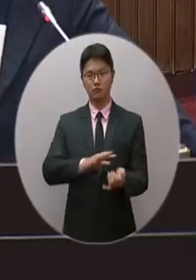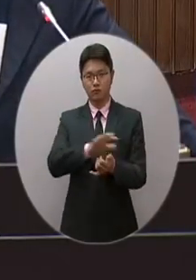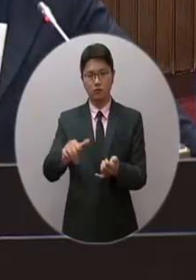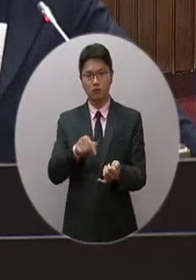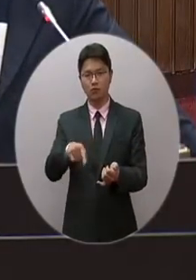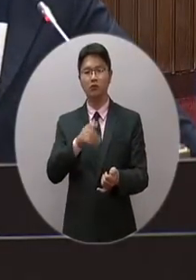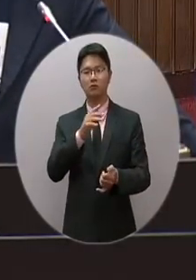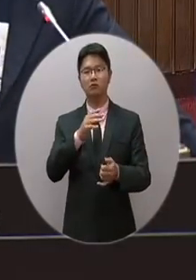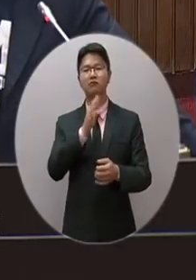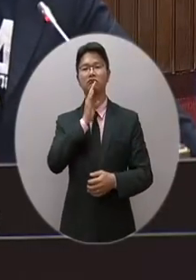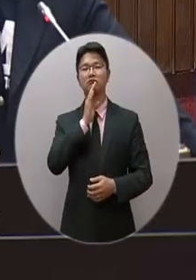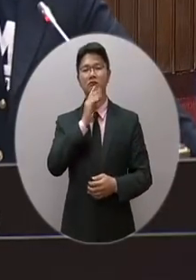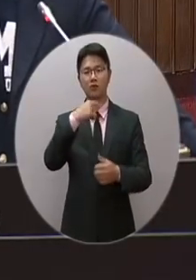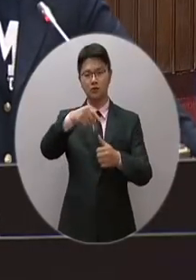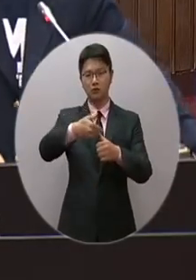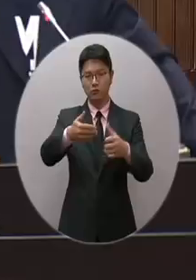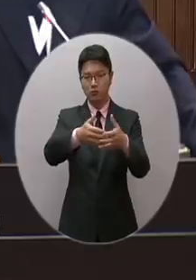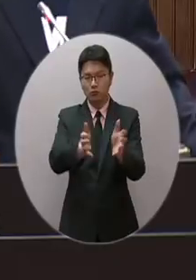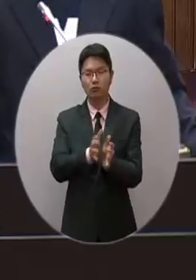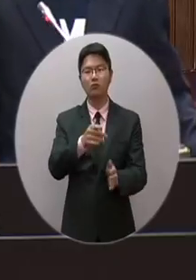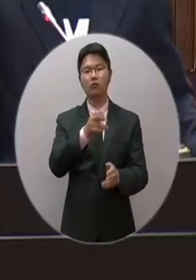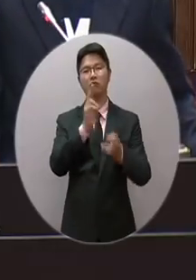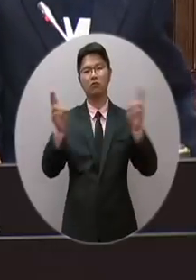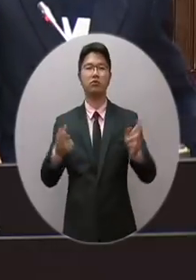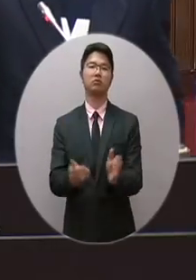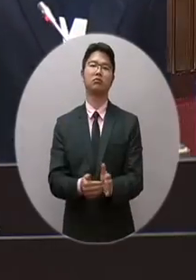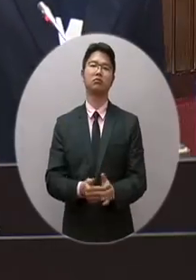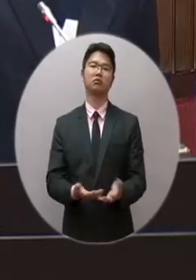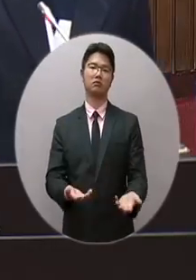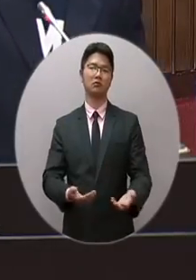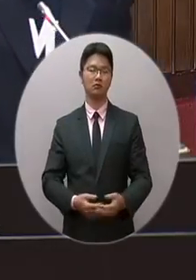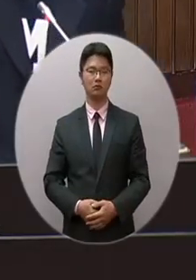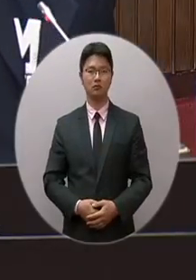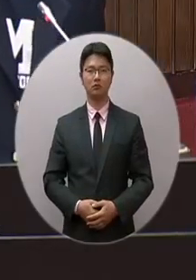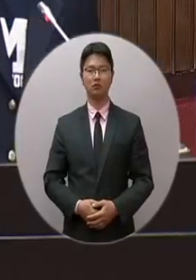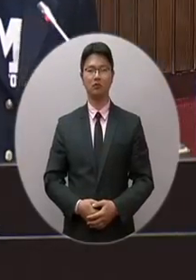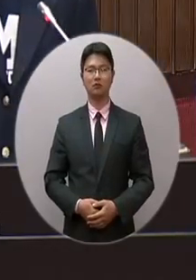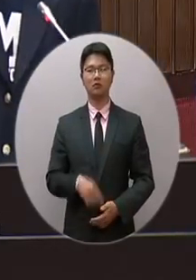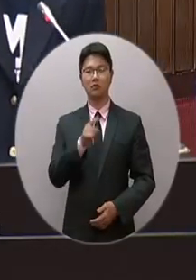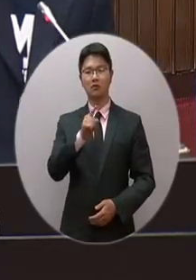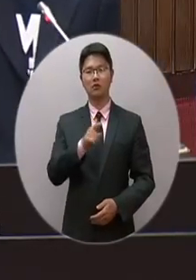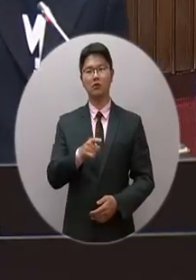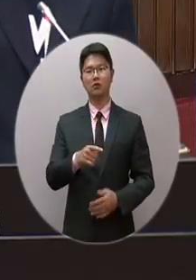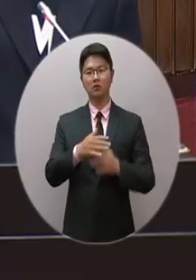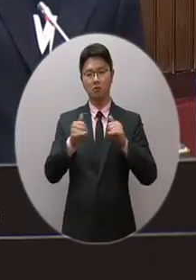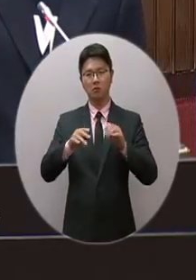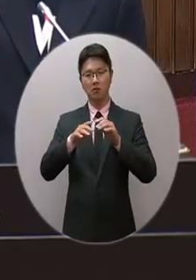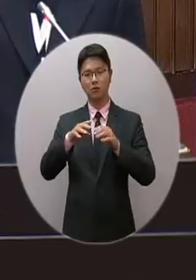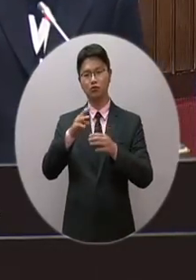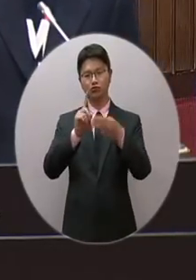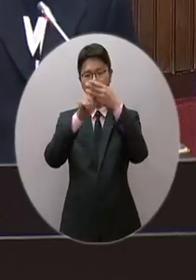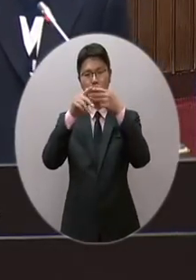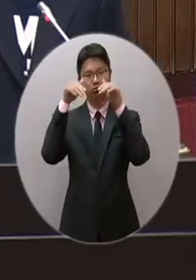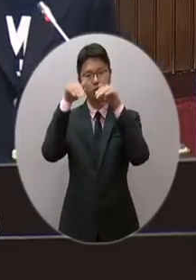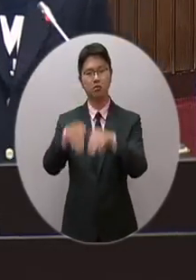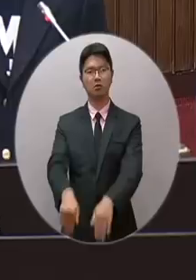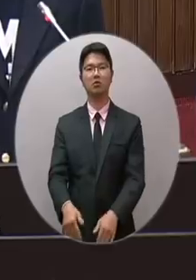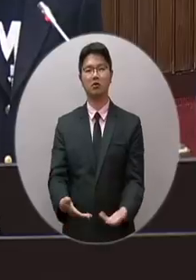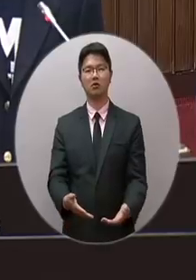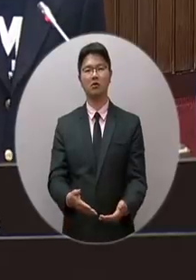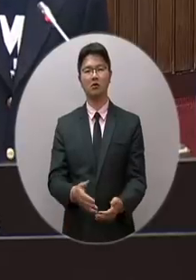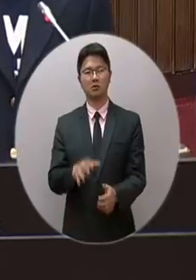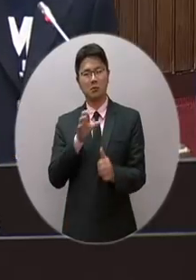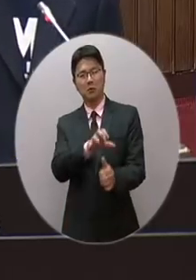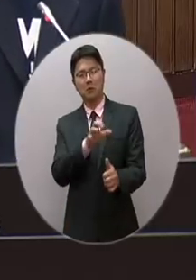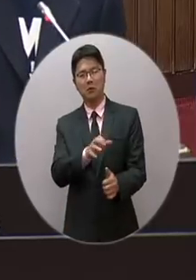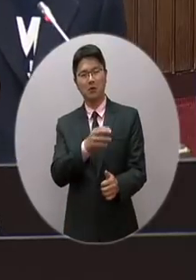部，他直接指派就好了嘛。这里面开民主倒车，严重的破坏、